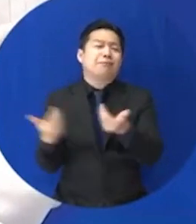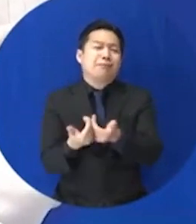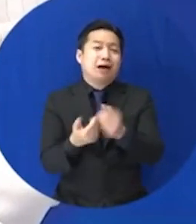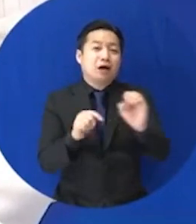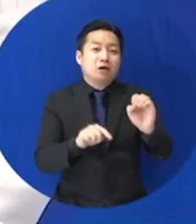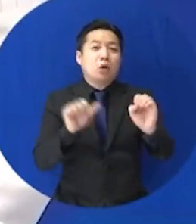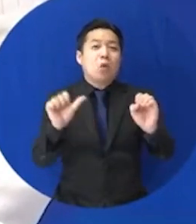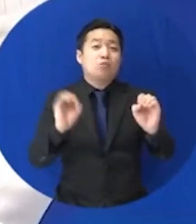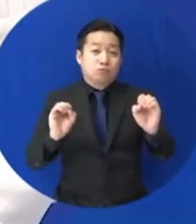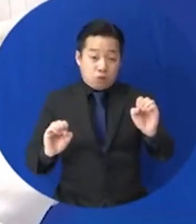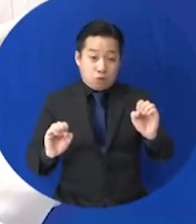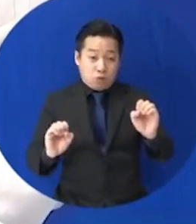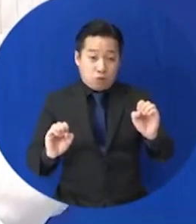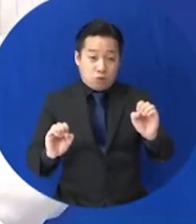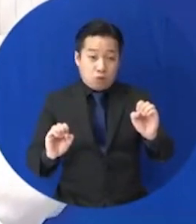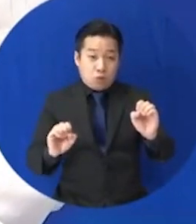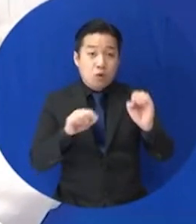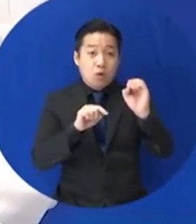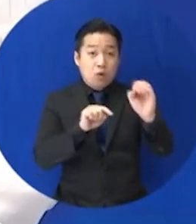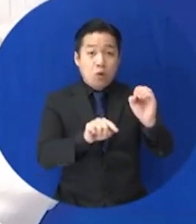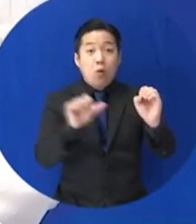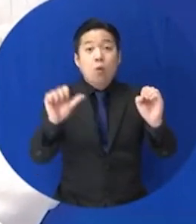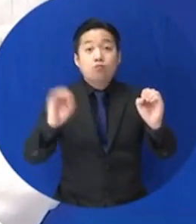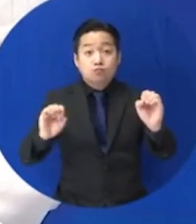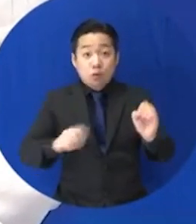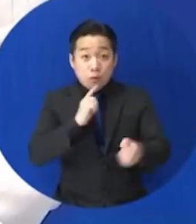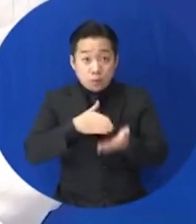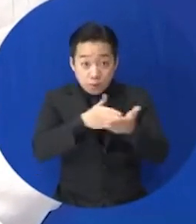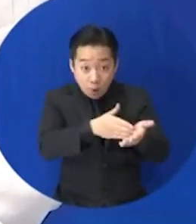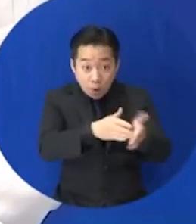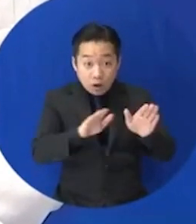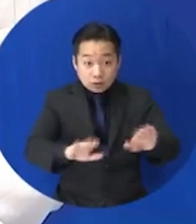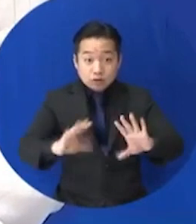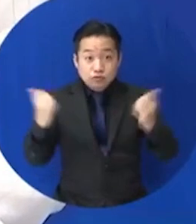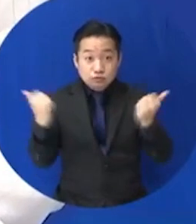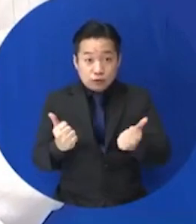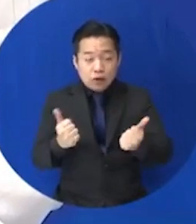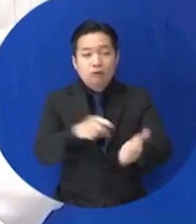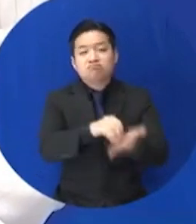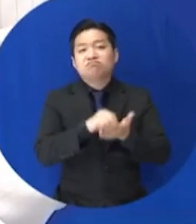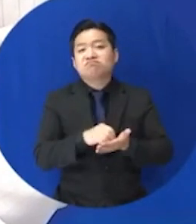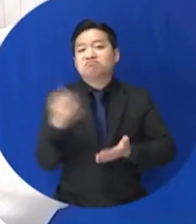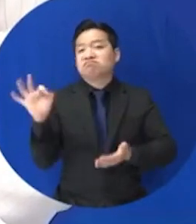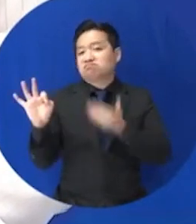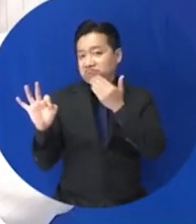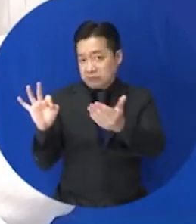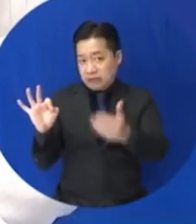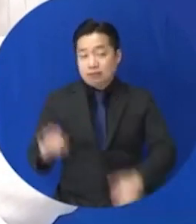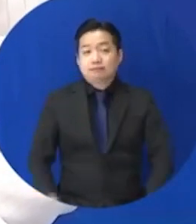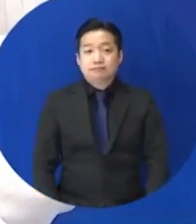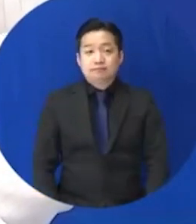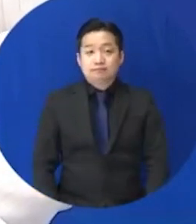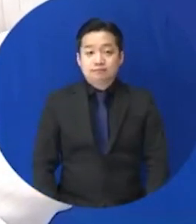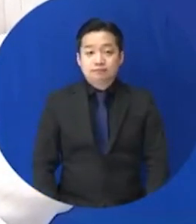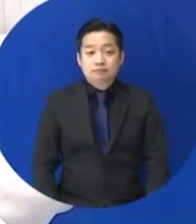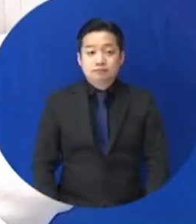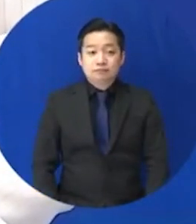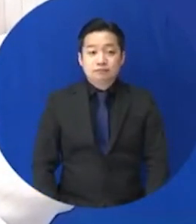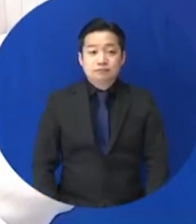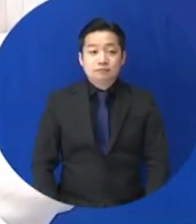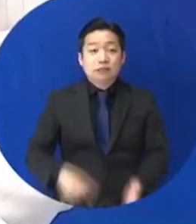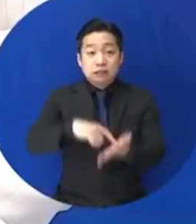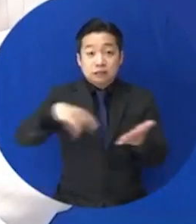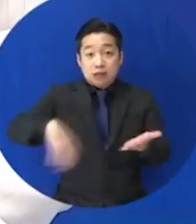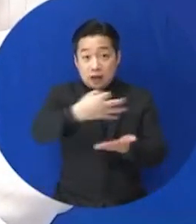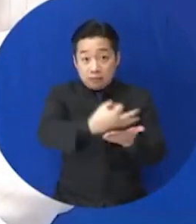0.5%라고 했으니 0.5% 제가 제안하는 정도는 현재의 국회도 수용할 수 있을 것 같습니다. 그럴 때 세원이 30조